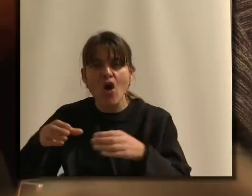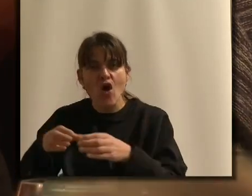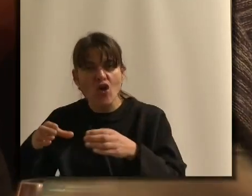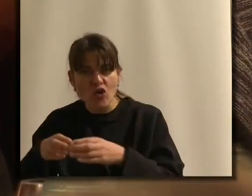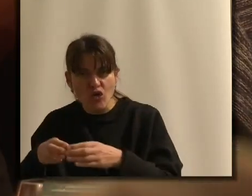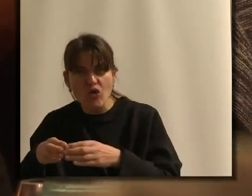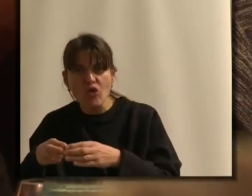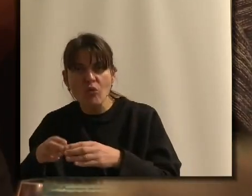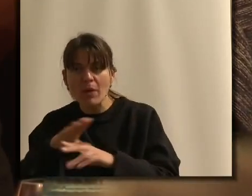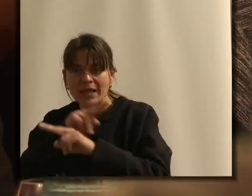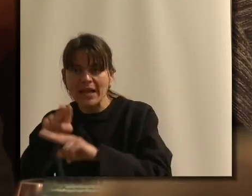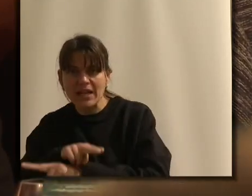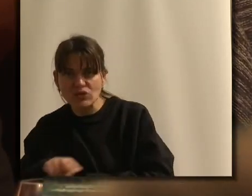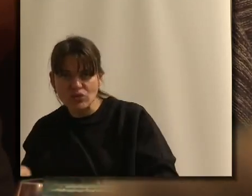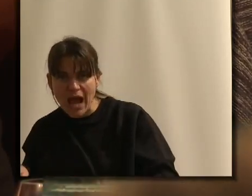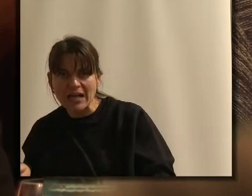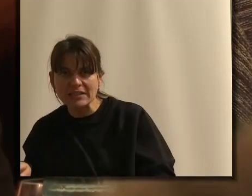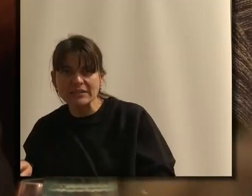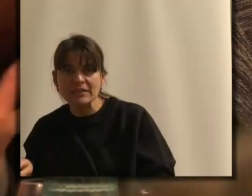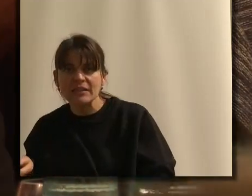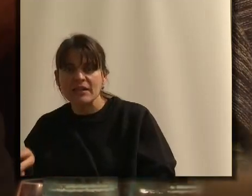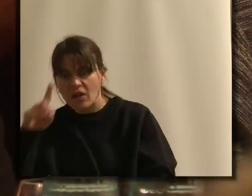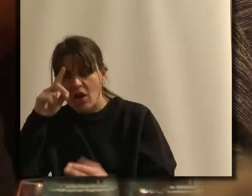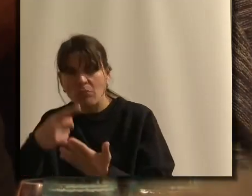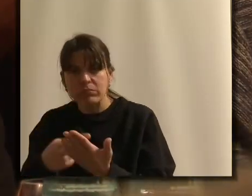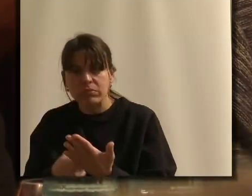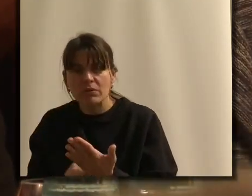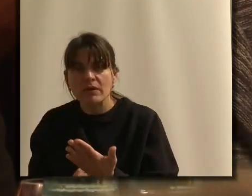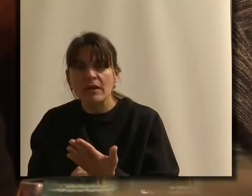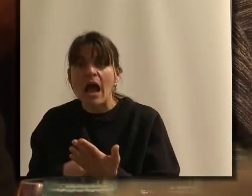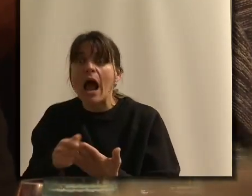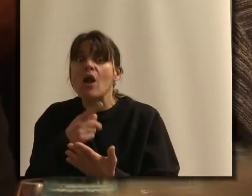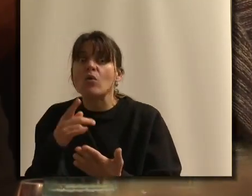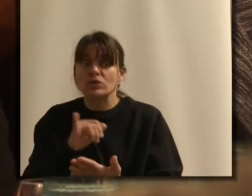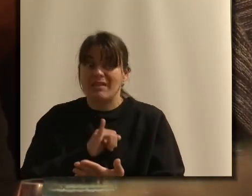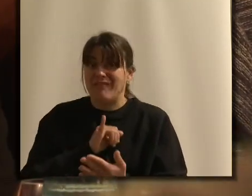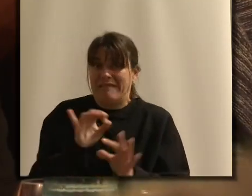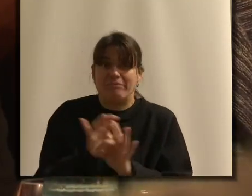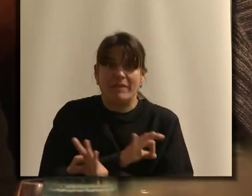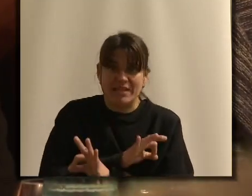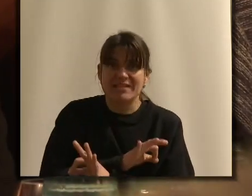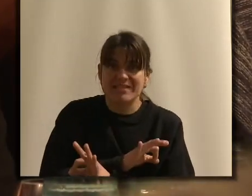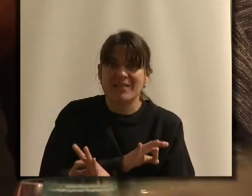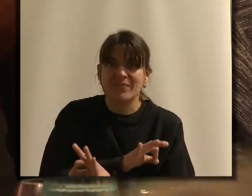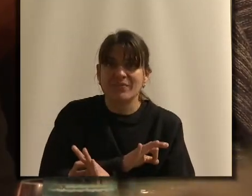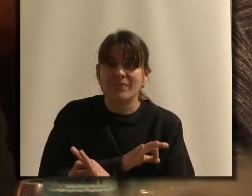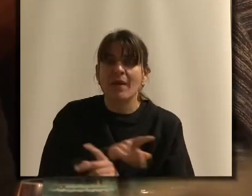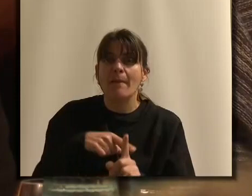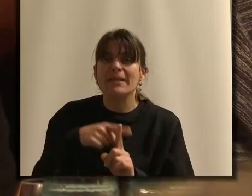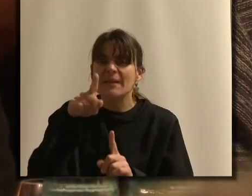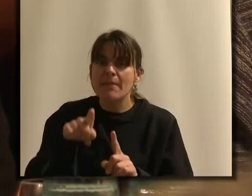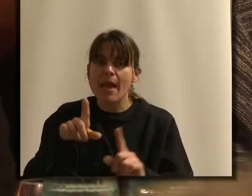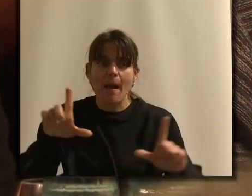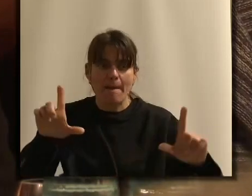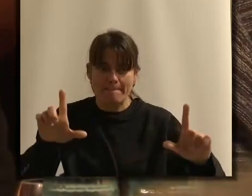internacionals inhumats al cementiri, alguns dels quals, evidentment, sense identificar, i que s'instal·lés una